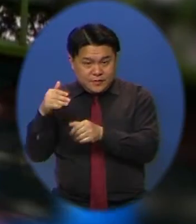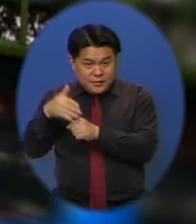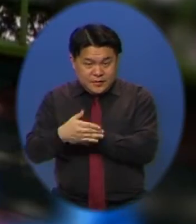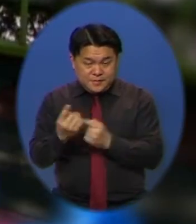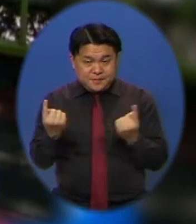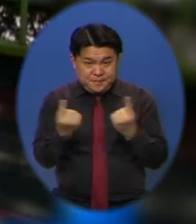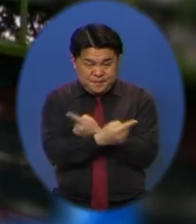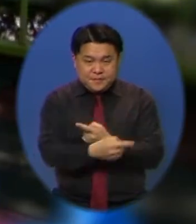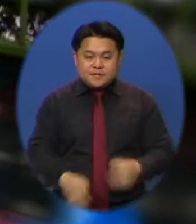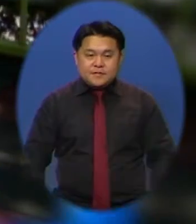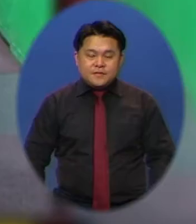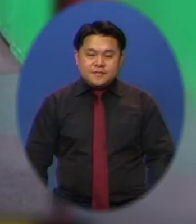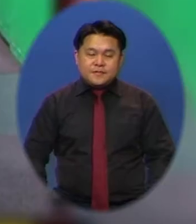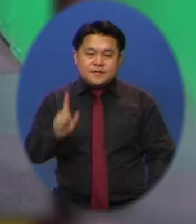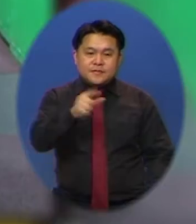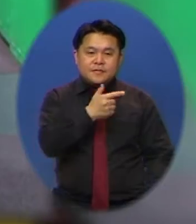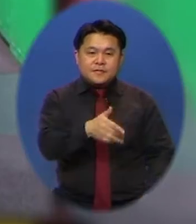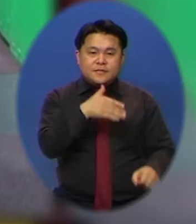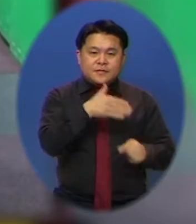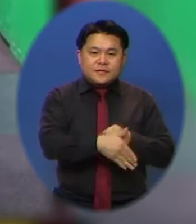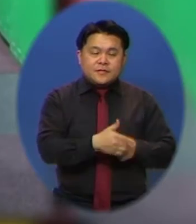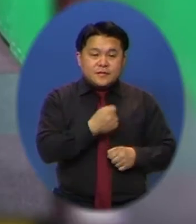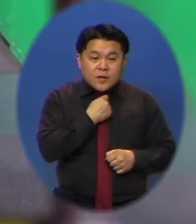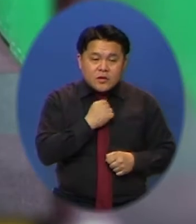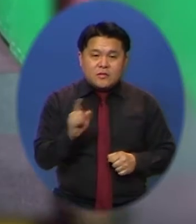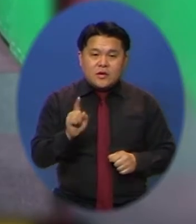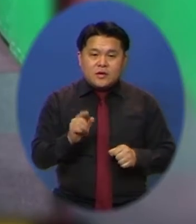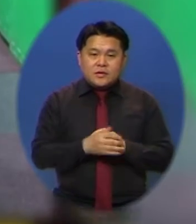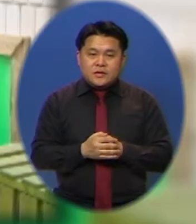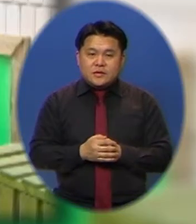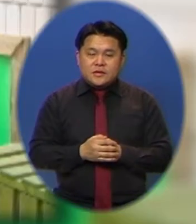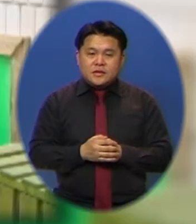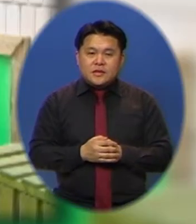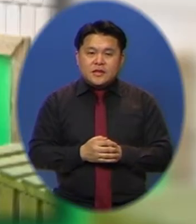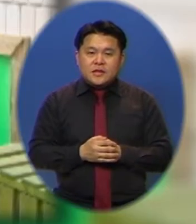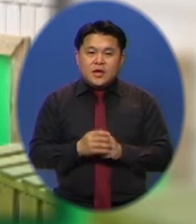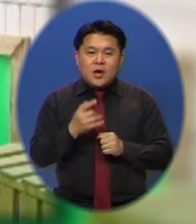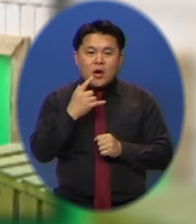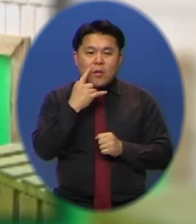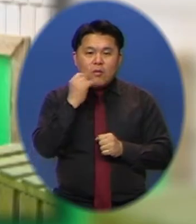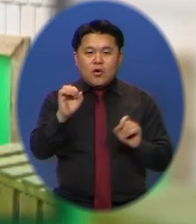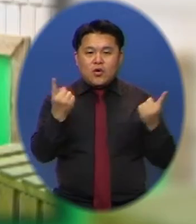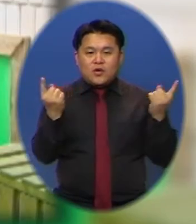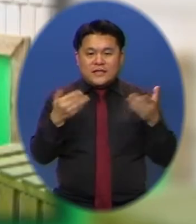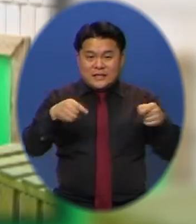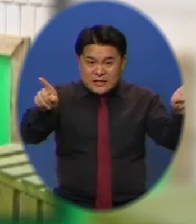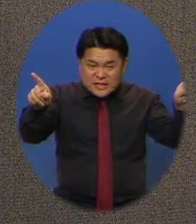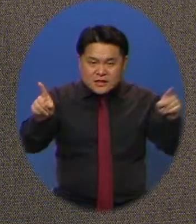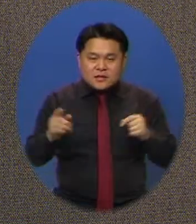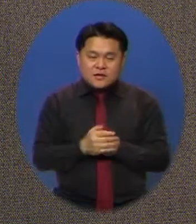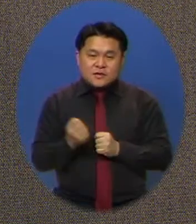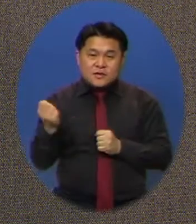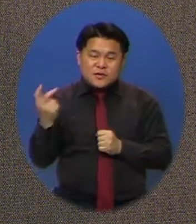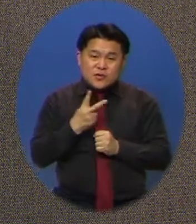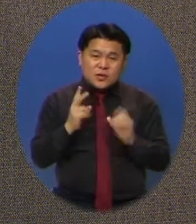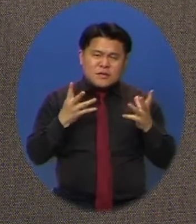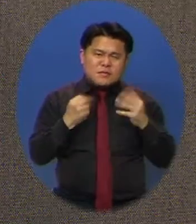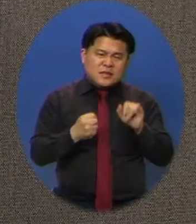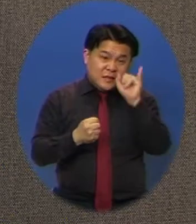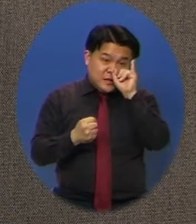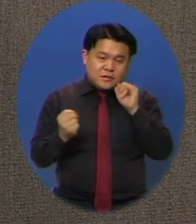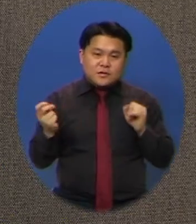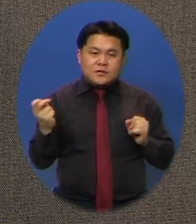합니다. 종일반을 이용하실 분들은 우리 맞벌이 부부나 아이가 많은 가정,